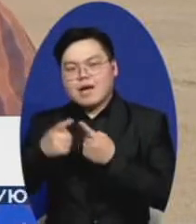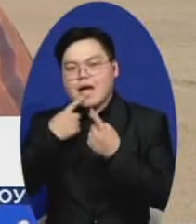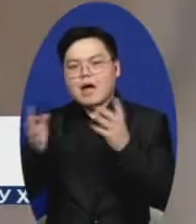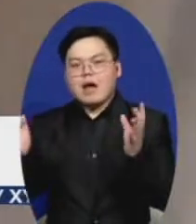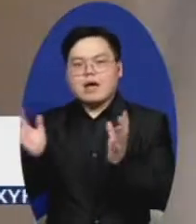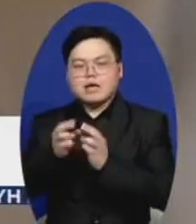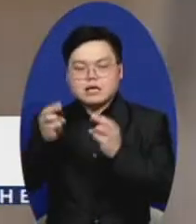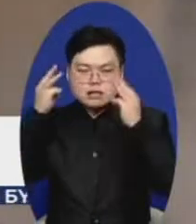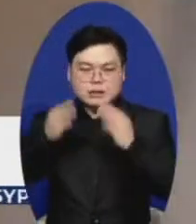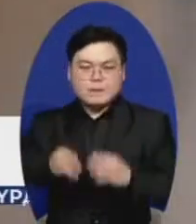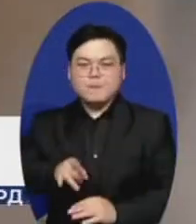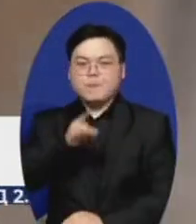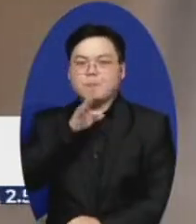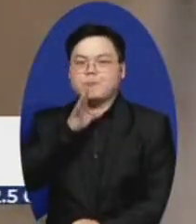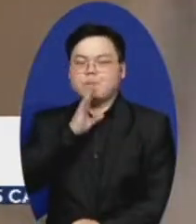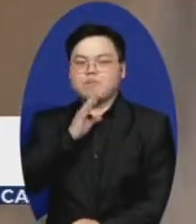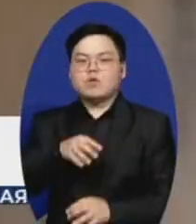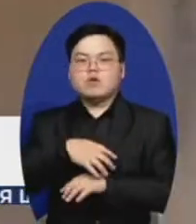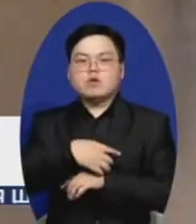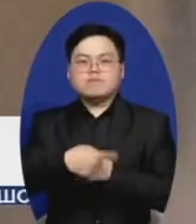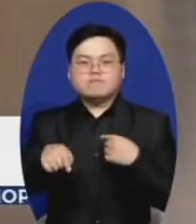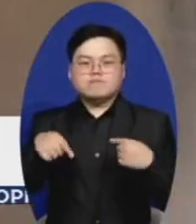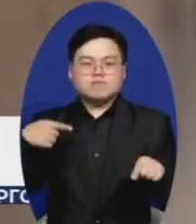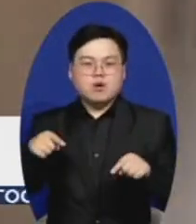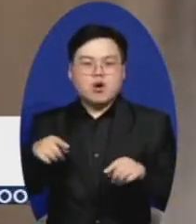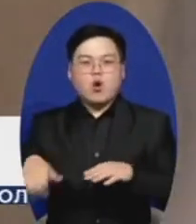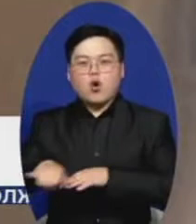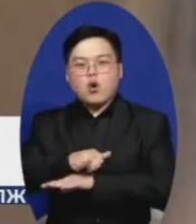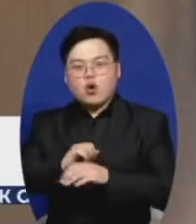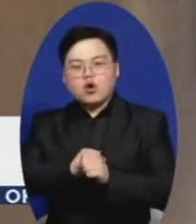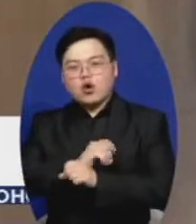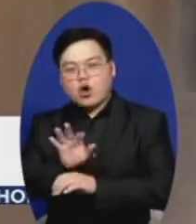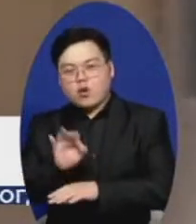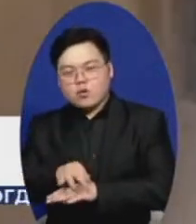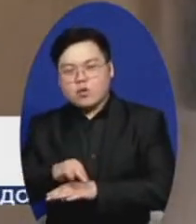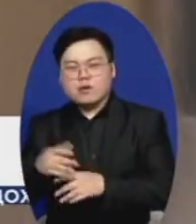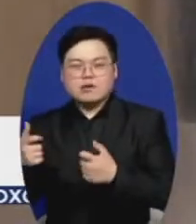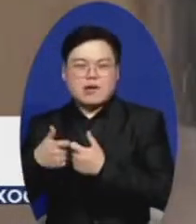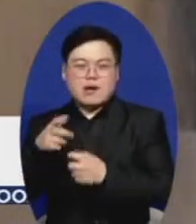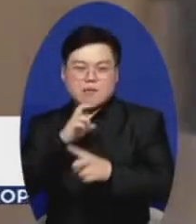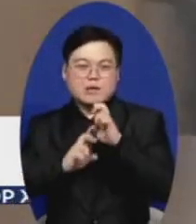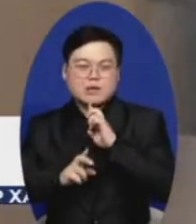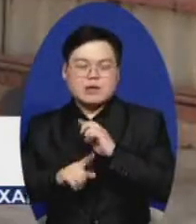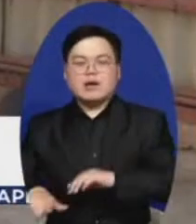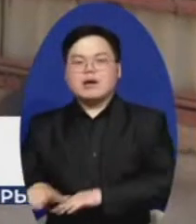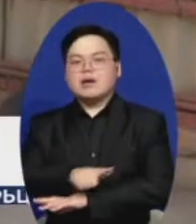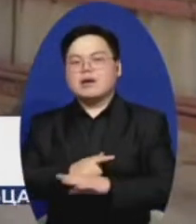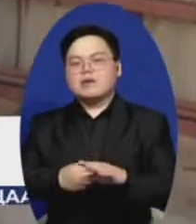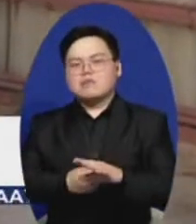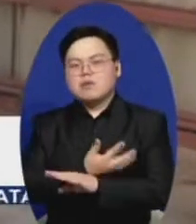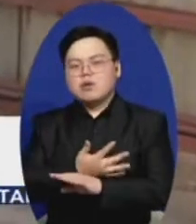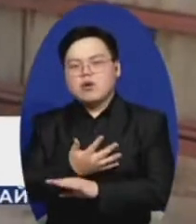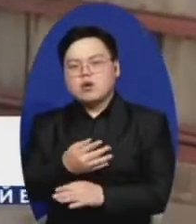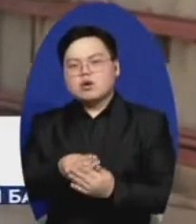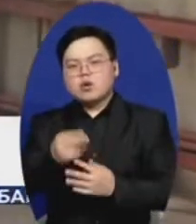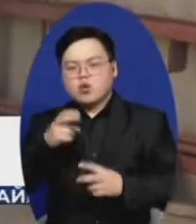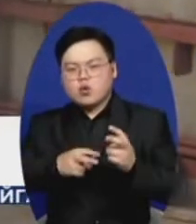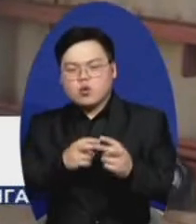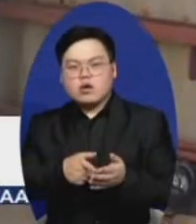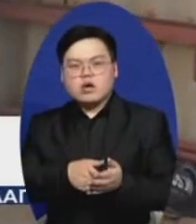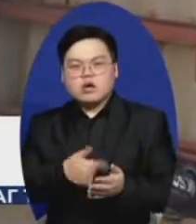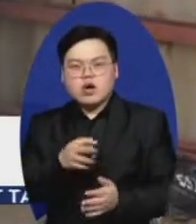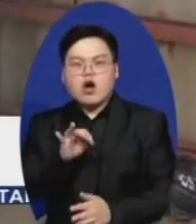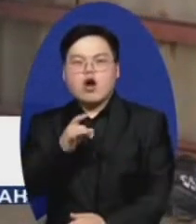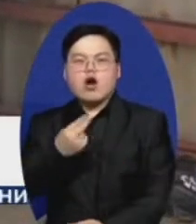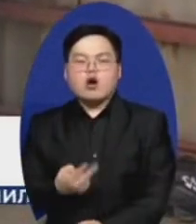нэр шийдвэрлэнэ. Хурш орнуудад үүссэн нөхцөл байдал ковид цар тахлаас шалтгаалж газар тарайлангийн үйлдвэрлэл чарлахтай бүх